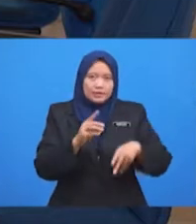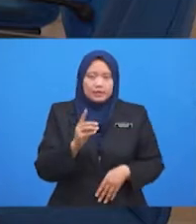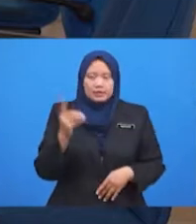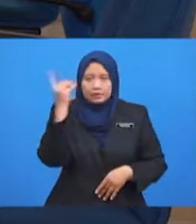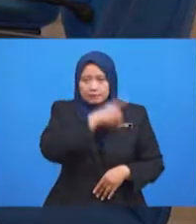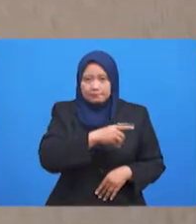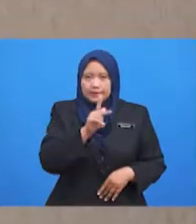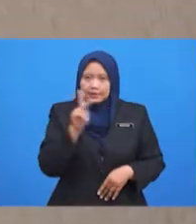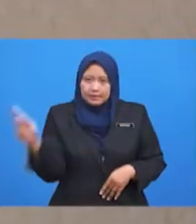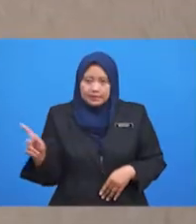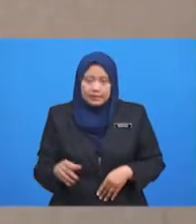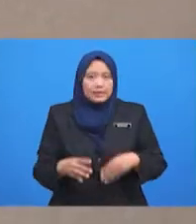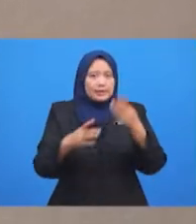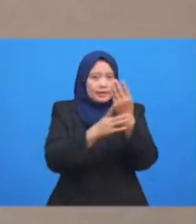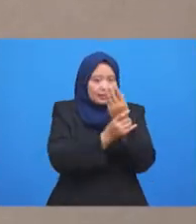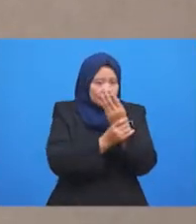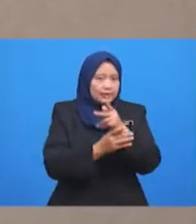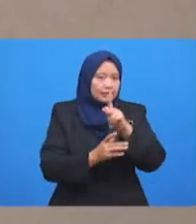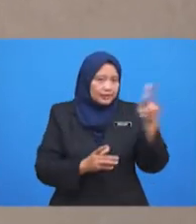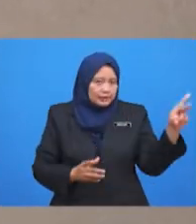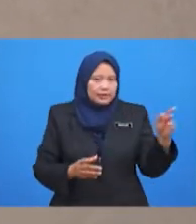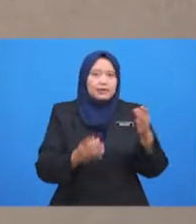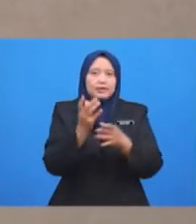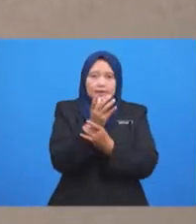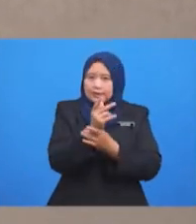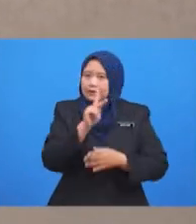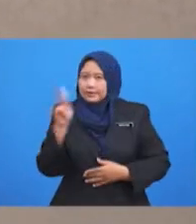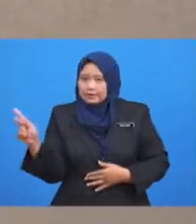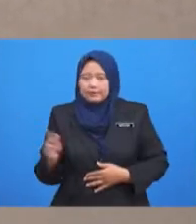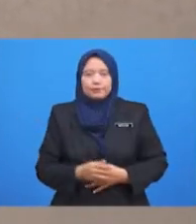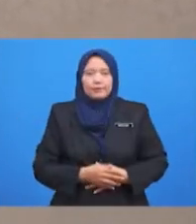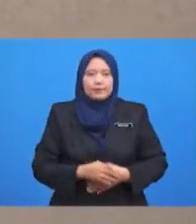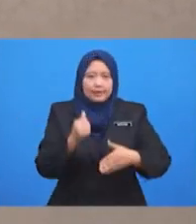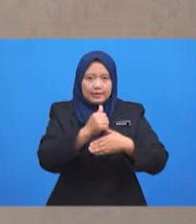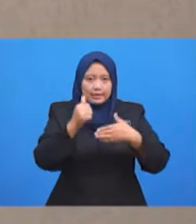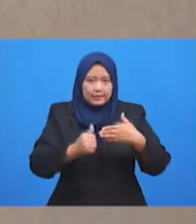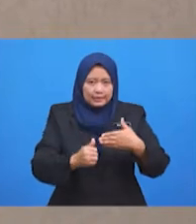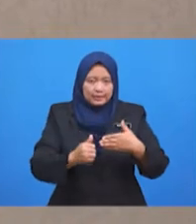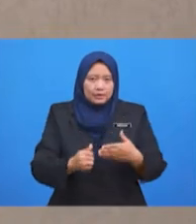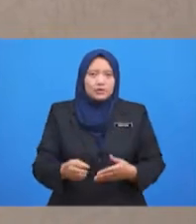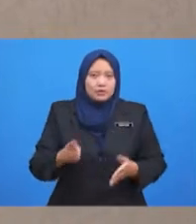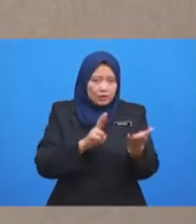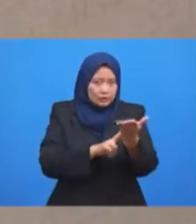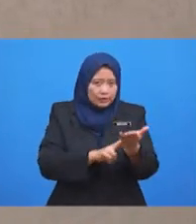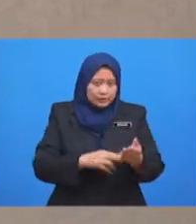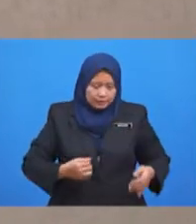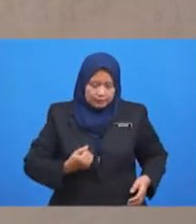dan lengan kanan. Akhir sekali, rawatan akan dibuat di bahagian perut.